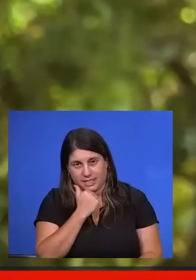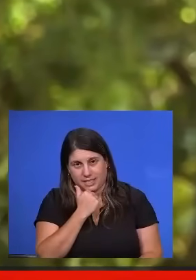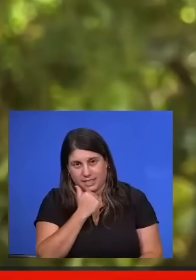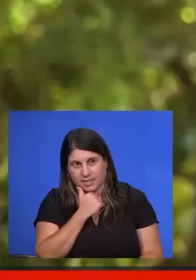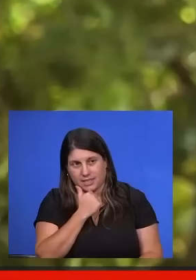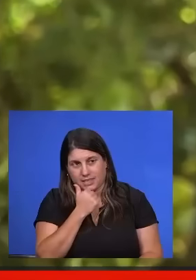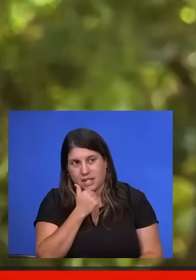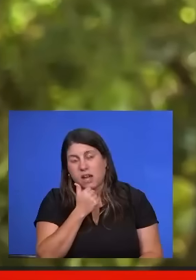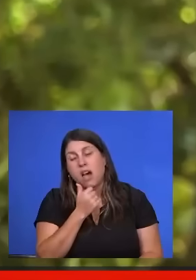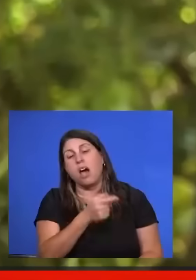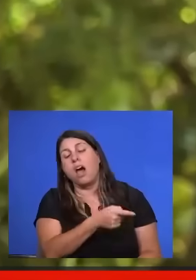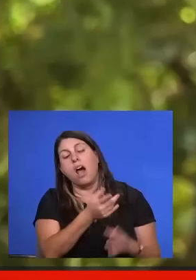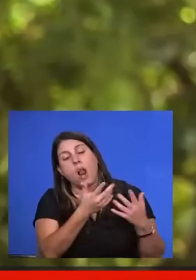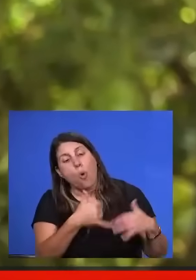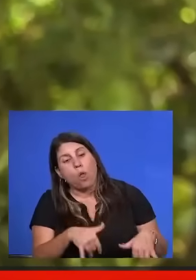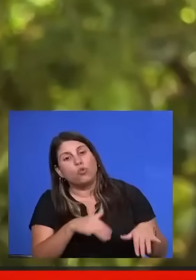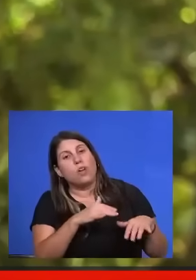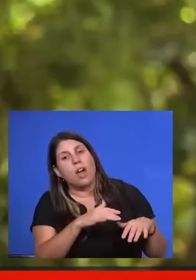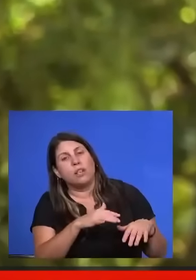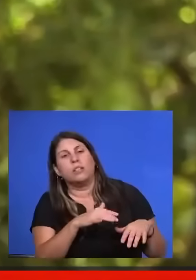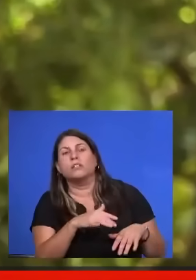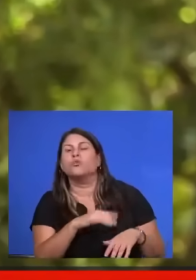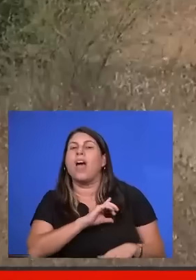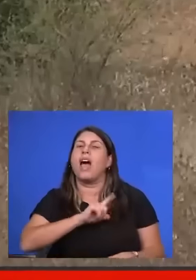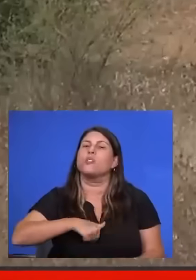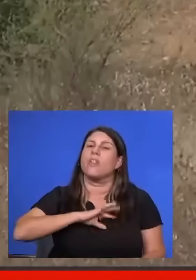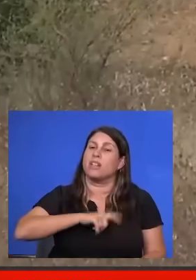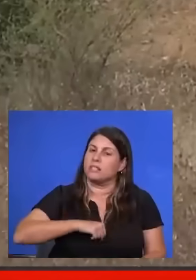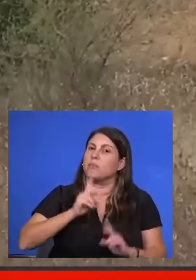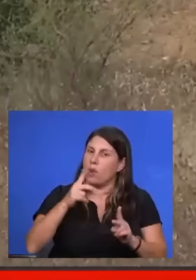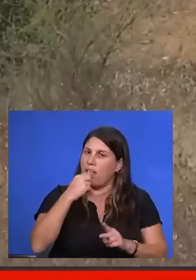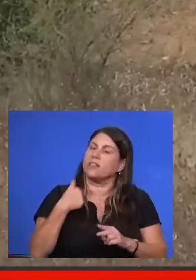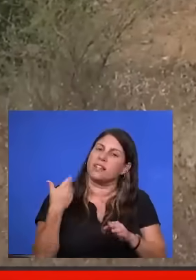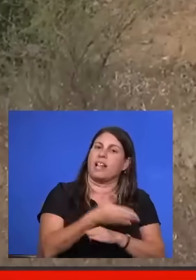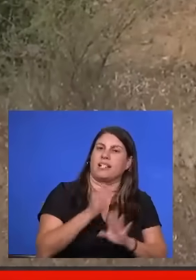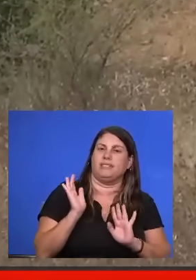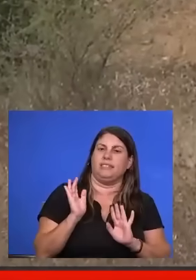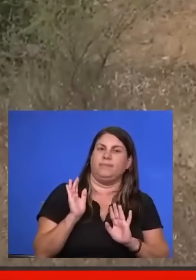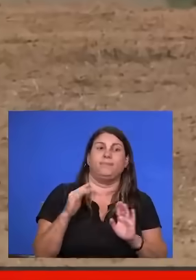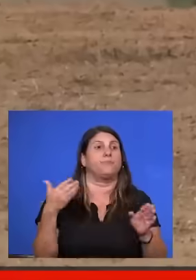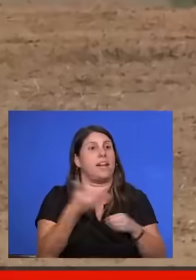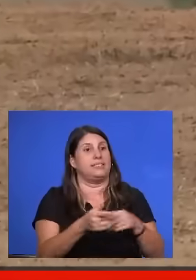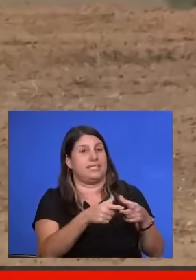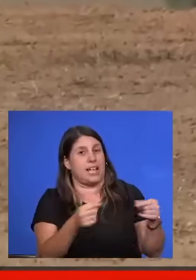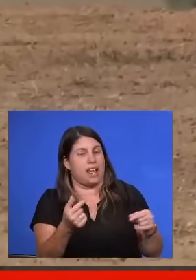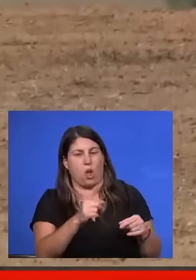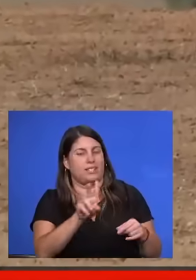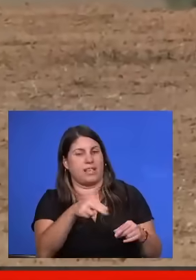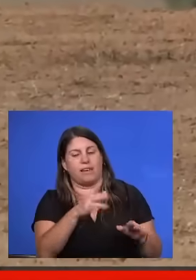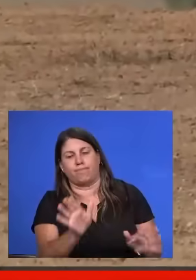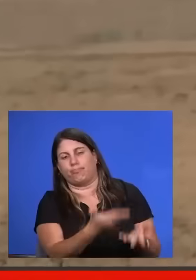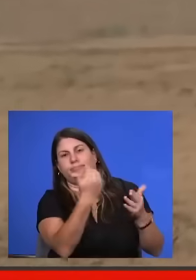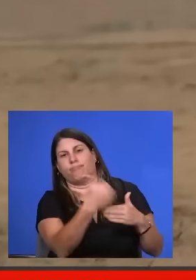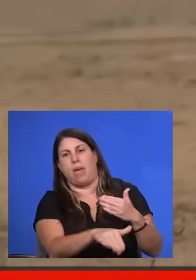לחולשה ברמה כזאת, שהרשות הפלסטינית תוכל להגיד אני נכנסת. הכניסה לעזה לא תהיה זבנג וגמרנו. יש כל כך